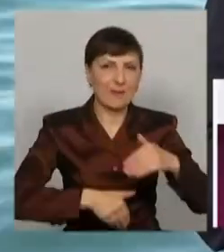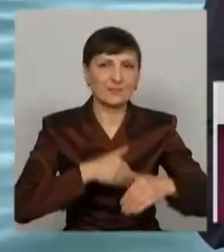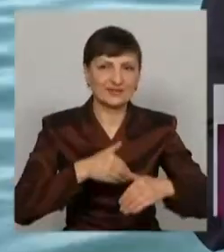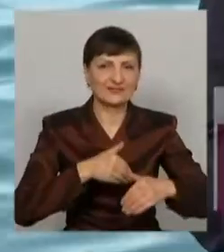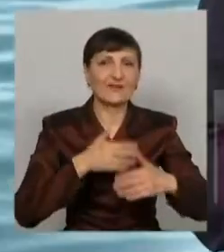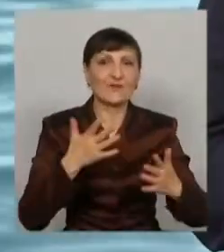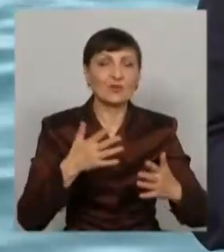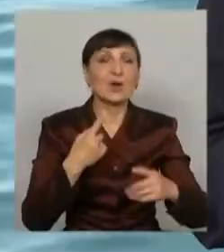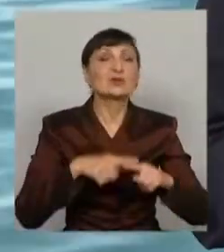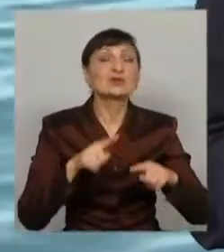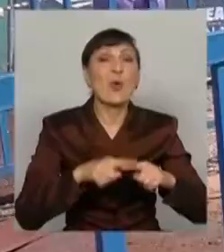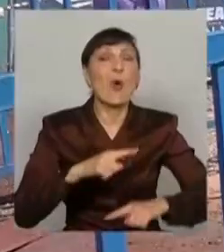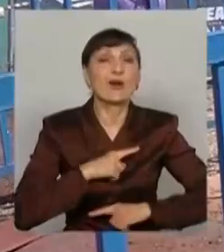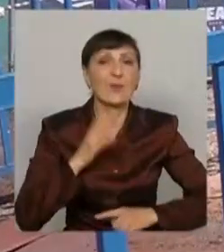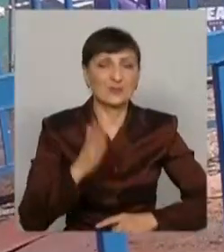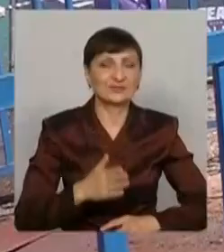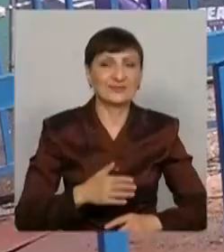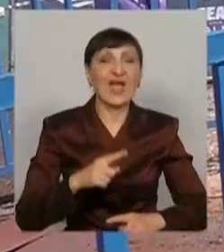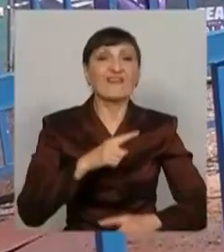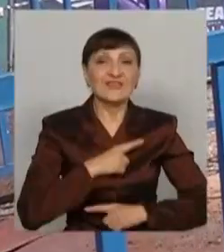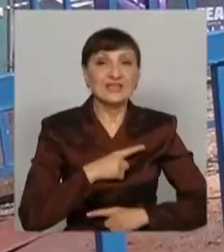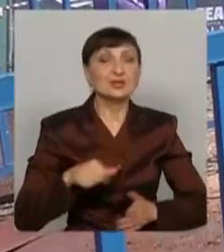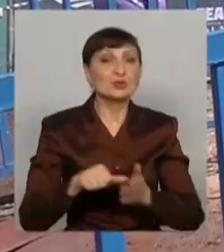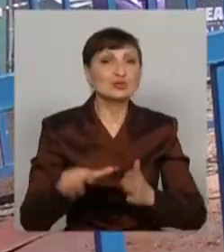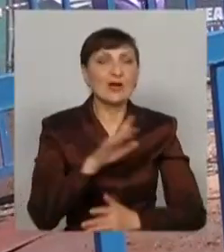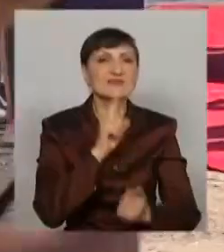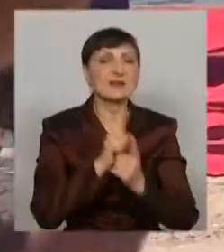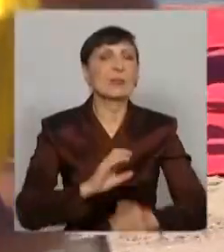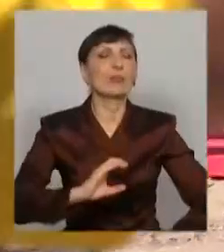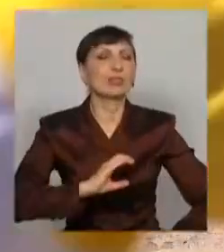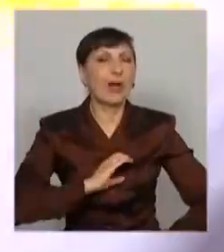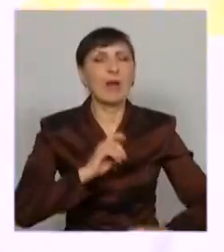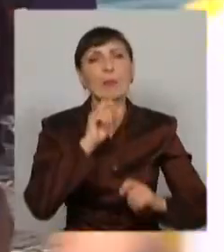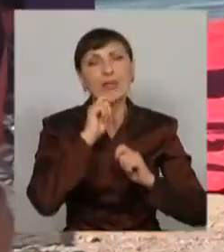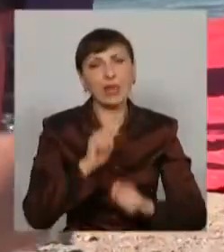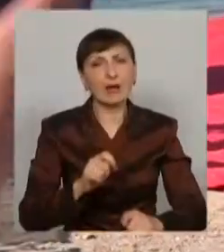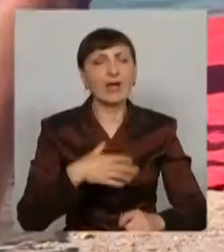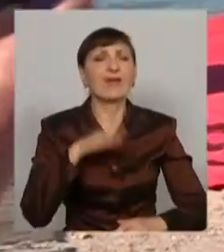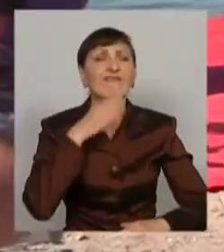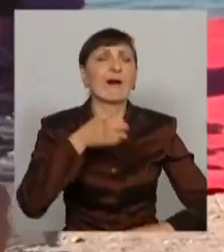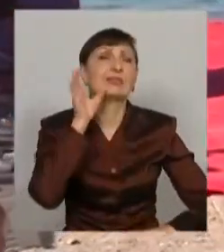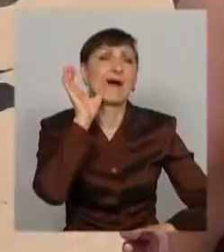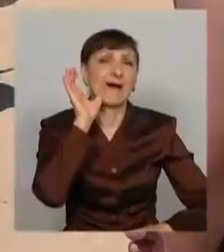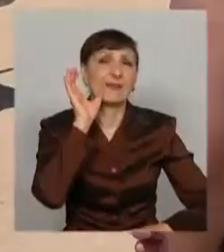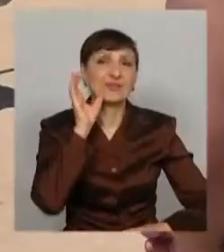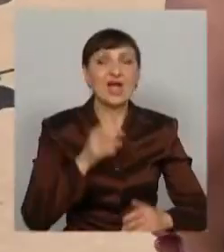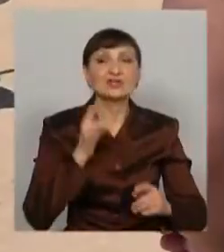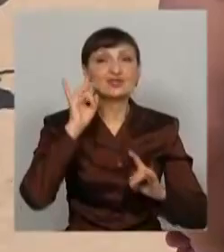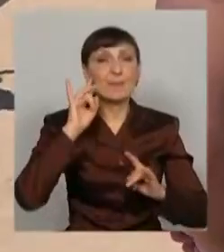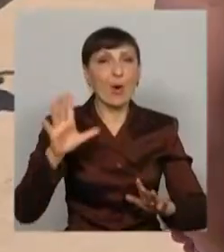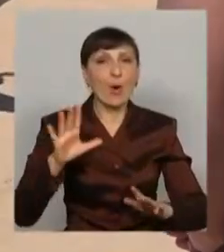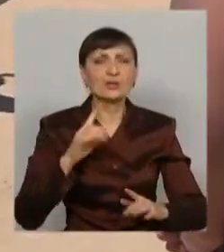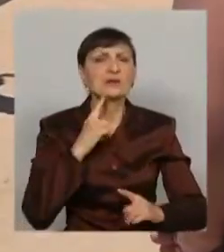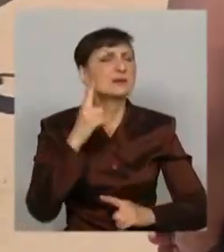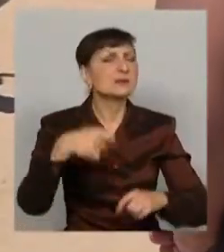их отделяют считанные метры. На финише участников встретили медалями, подарками и прохладительными напитками. Чемпионом самой